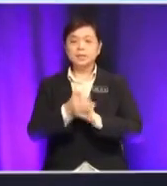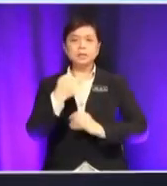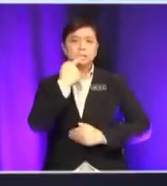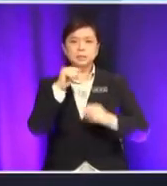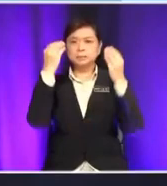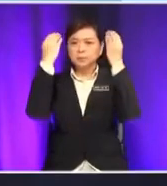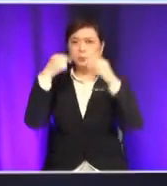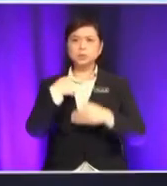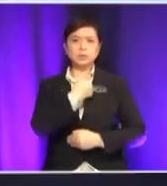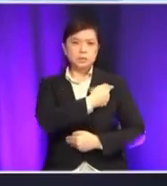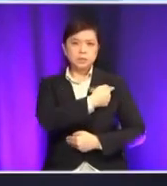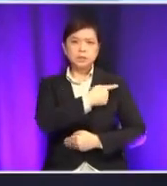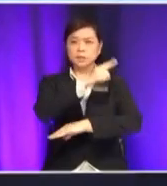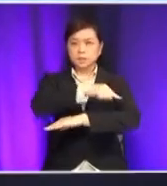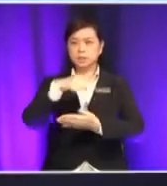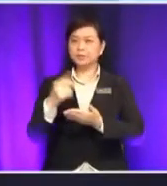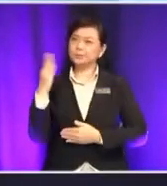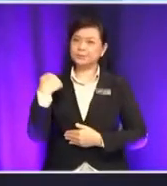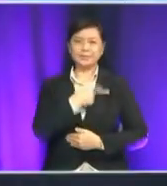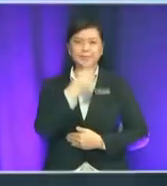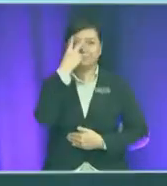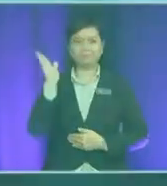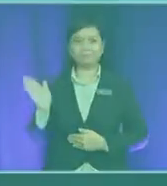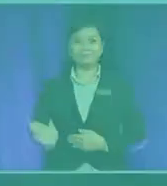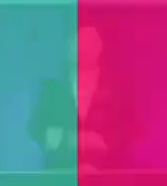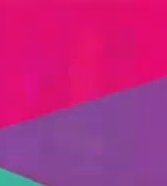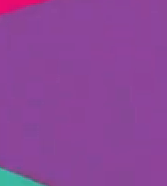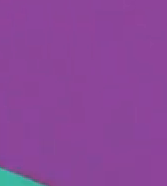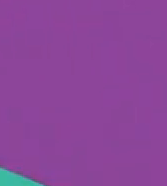guru kita untuk episode kali ini jongki dan saksikan